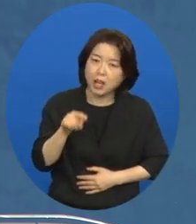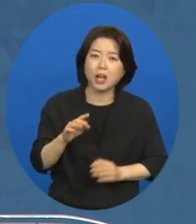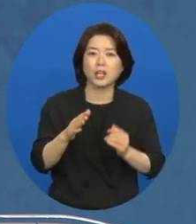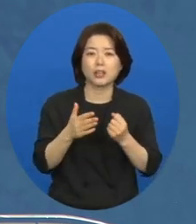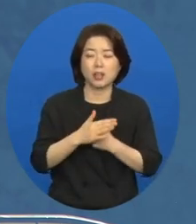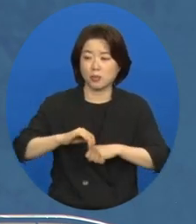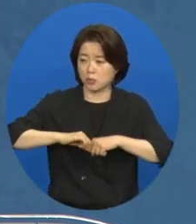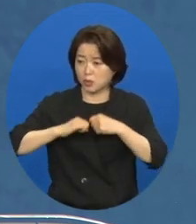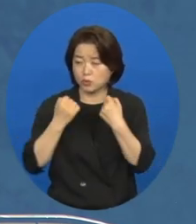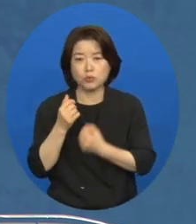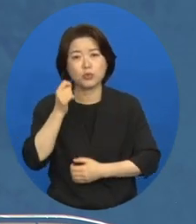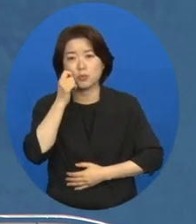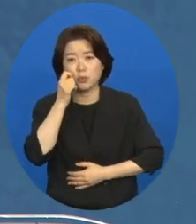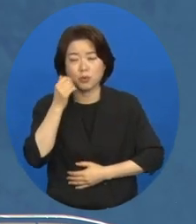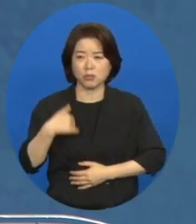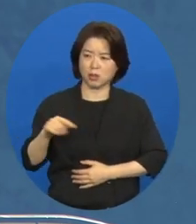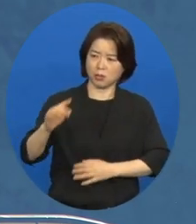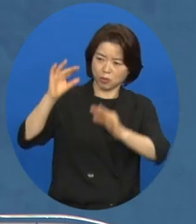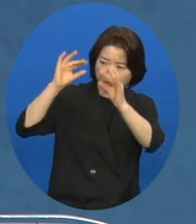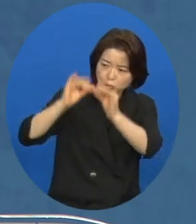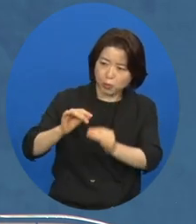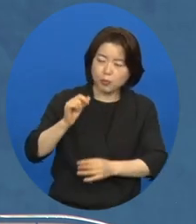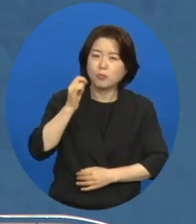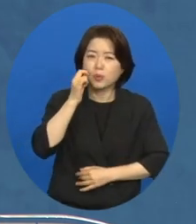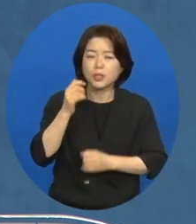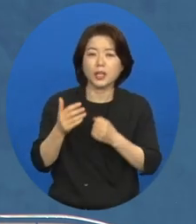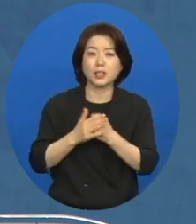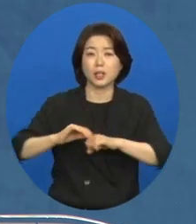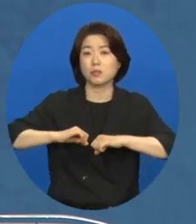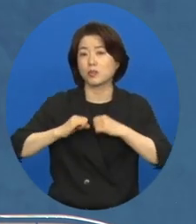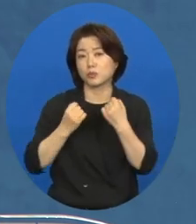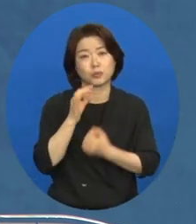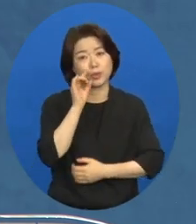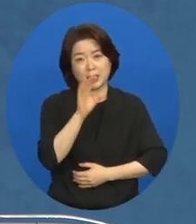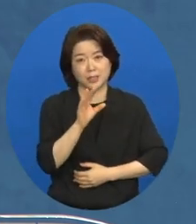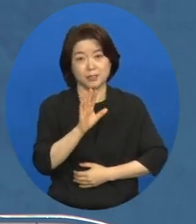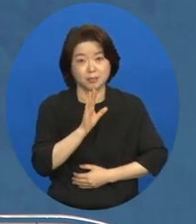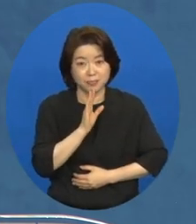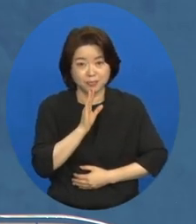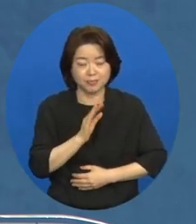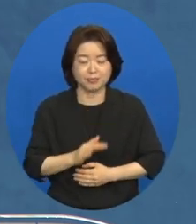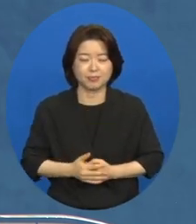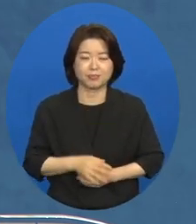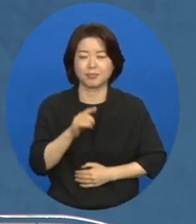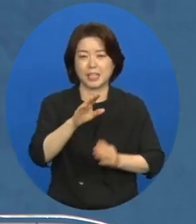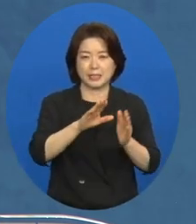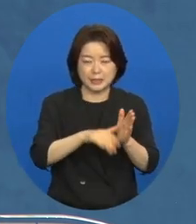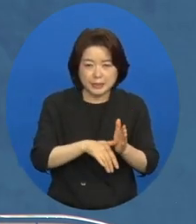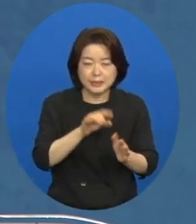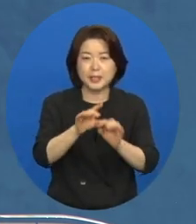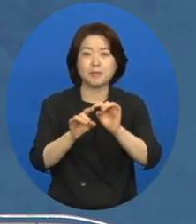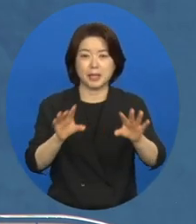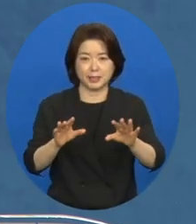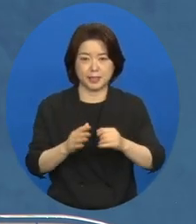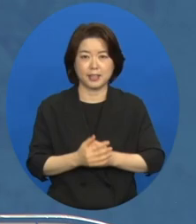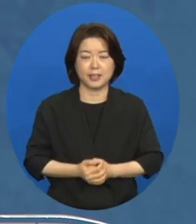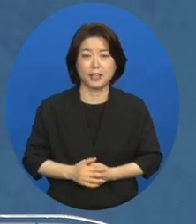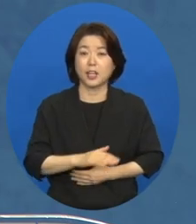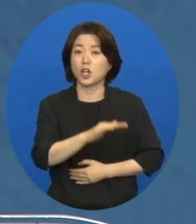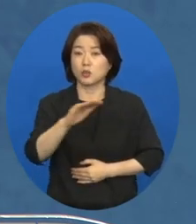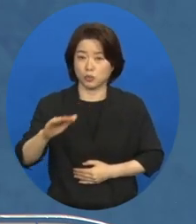거기에 내가 동의가 안 되기 때문에 순종이 어려운 것이죠. 그런데 그때마다